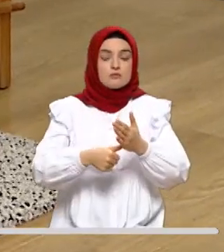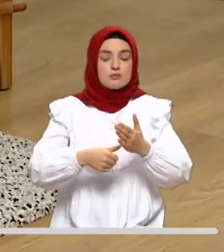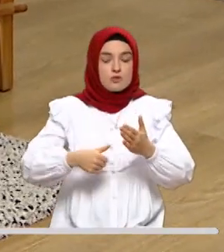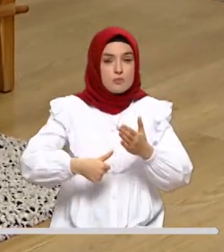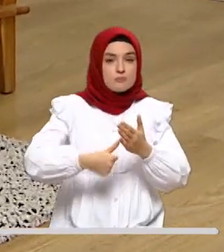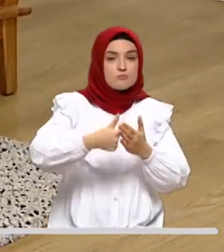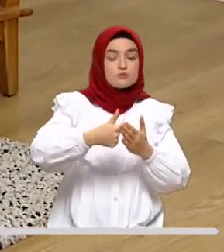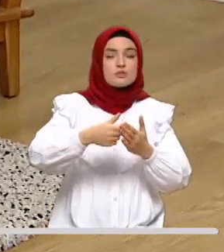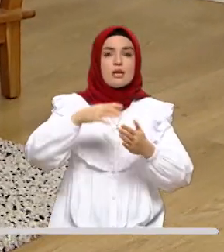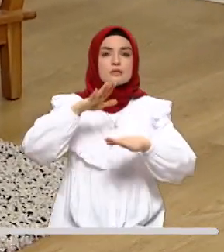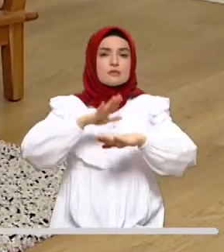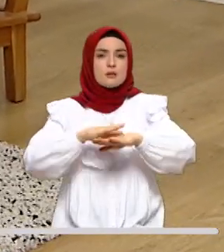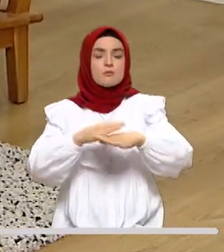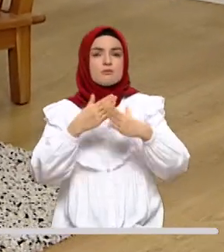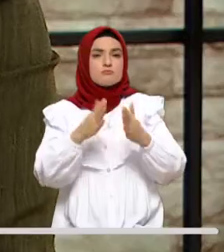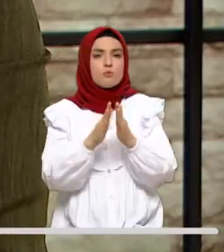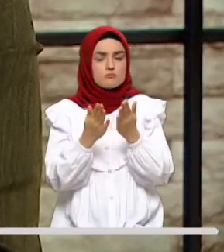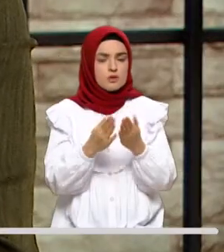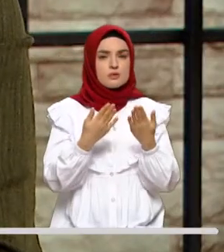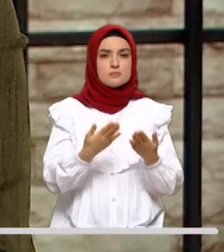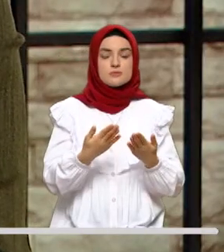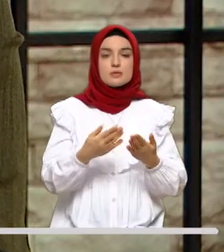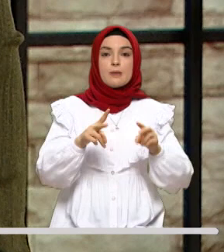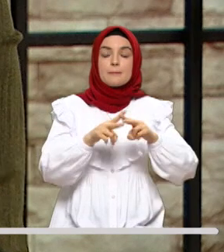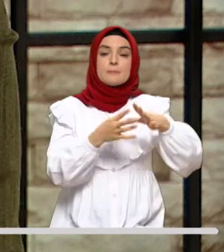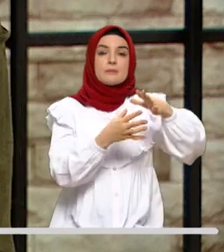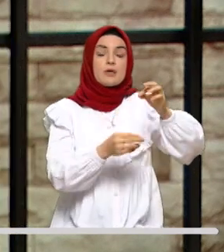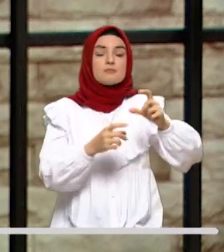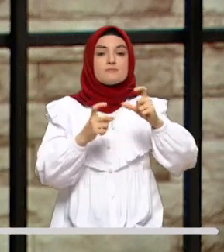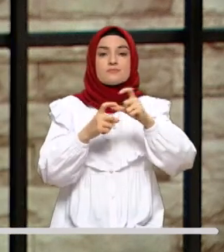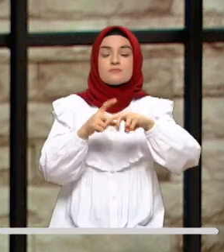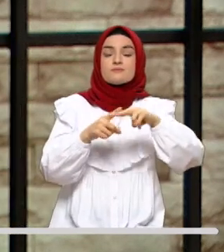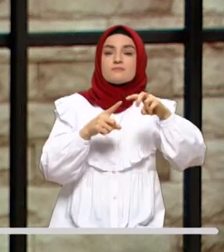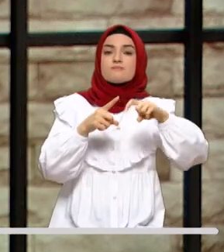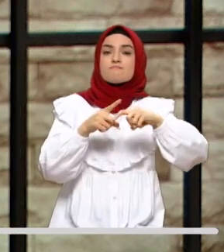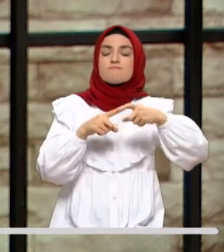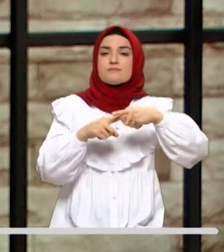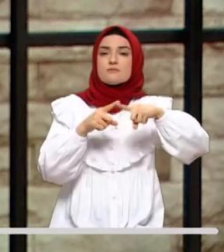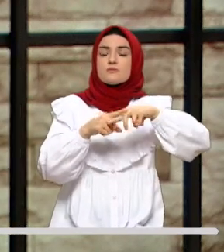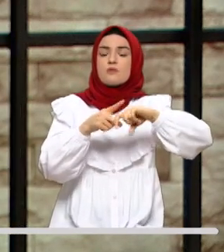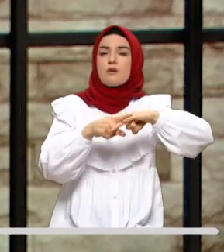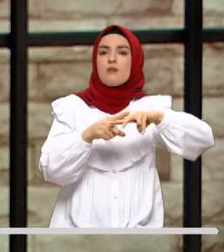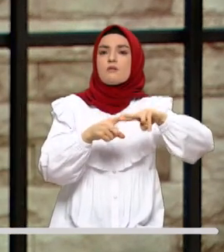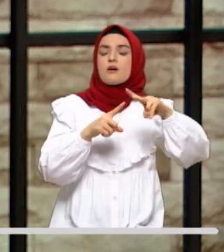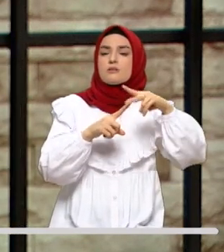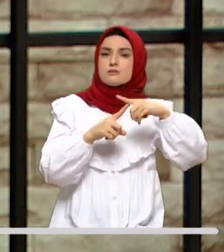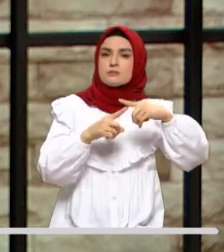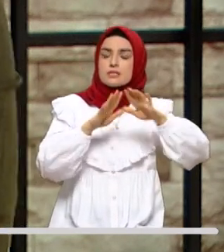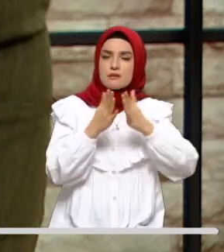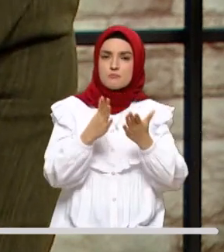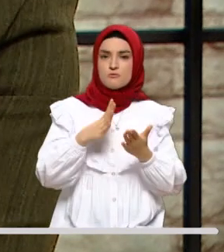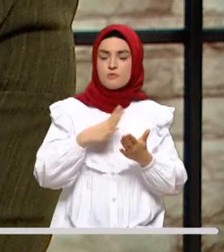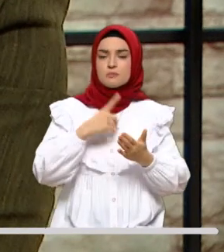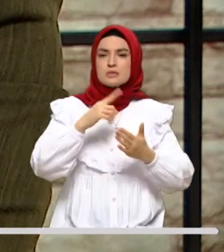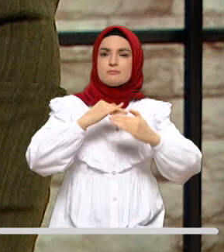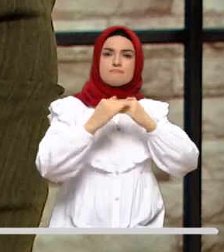önemli metinlerdir. Hele Mehmet Akif'in Safahat adlı kitabı, Safahat bir şahsi bir kitap değildir. Bir